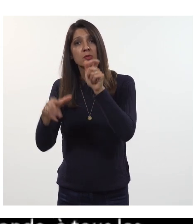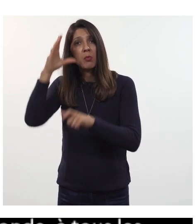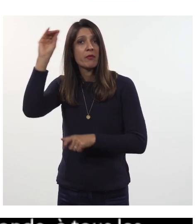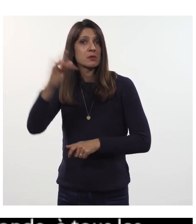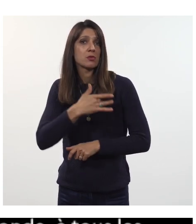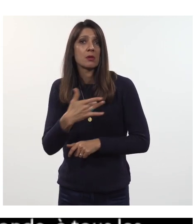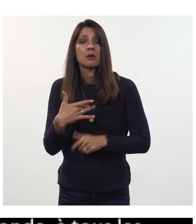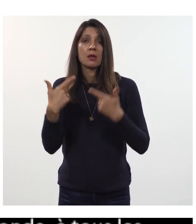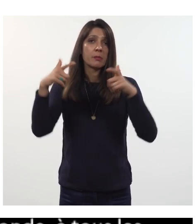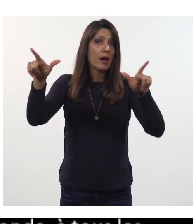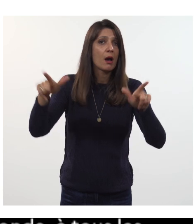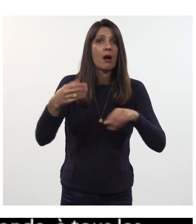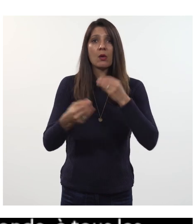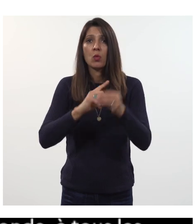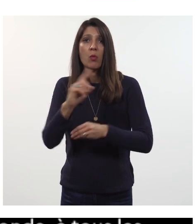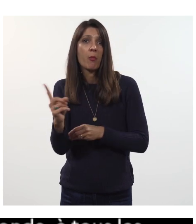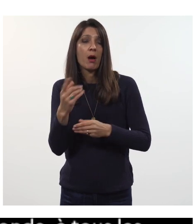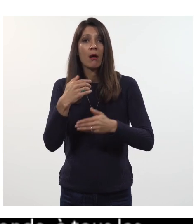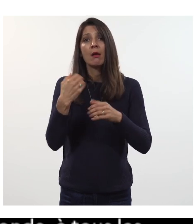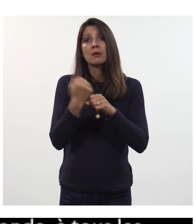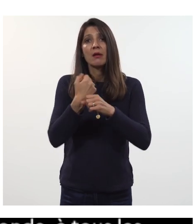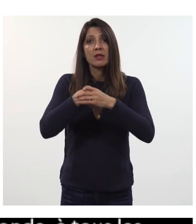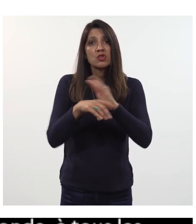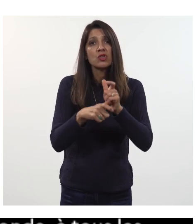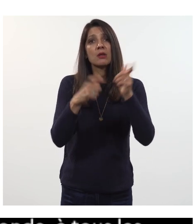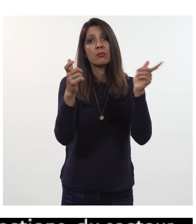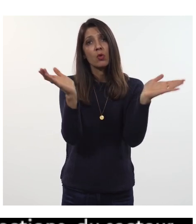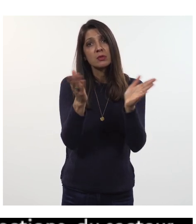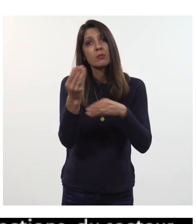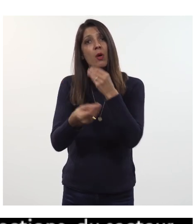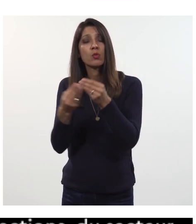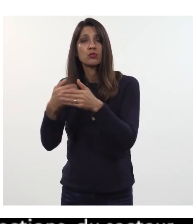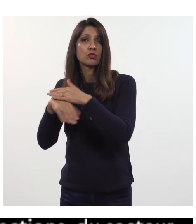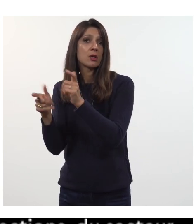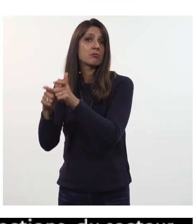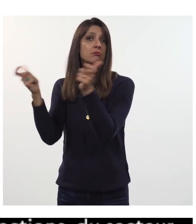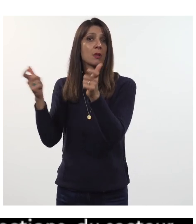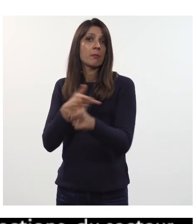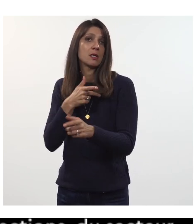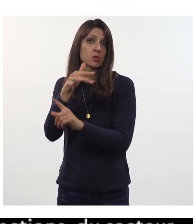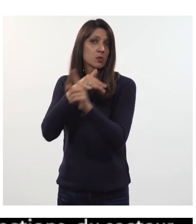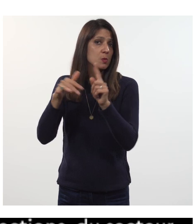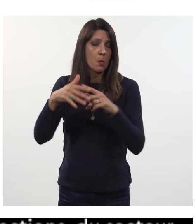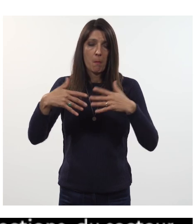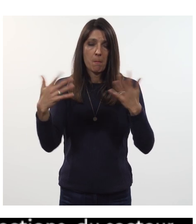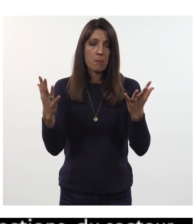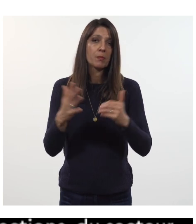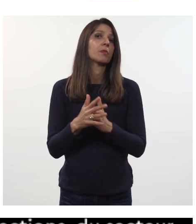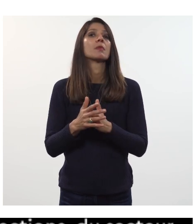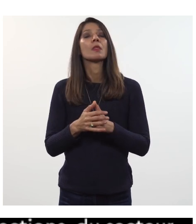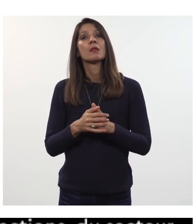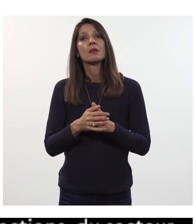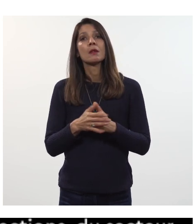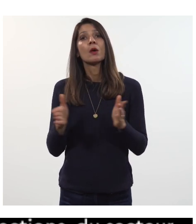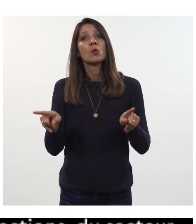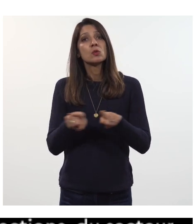en libéral, en structure, en établissement de santé ou en établissements médico-sociaux. Et puis,